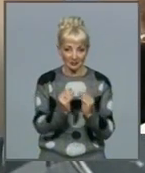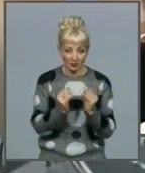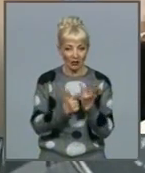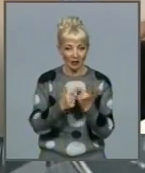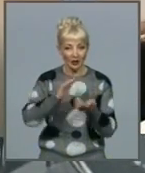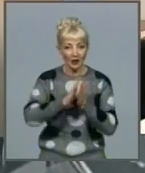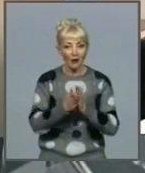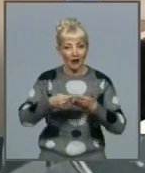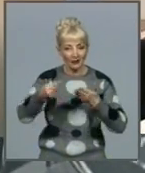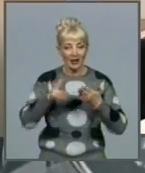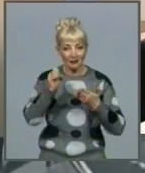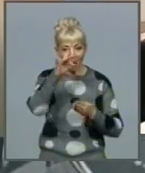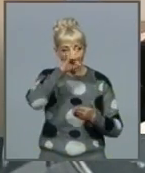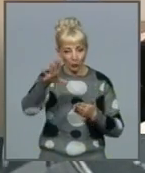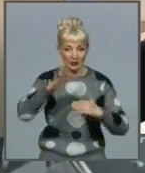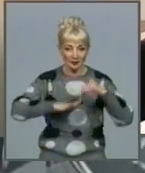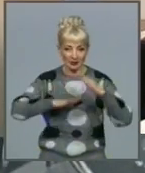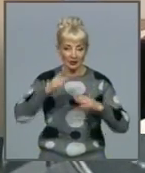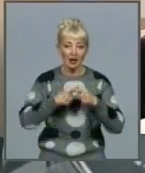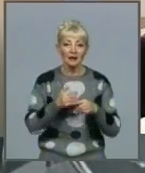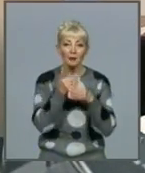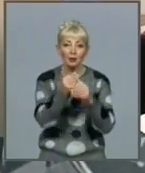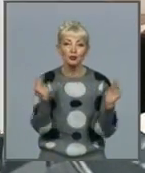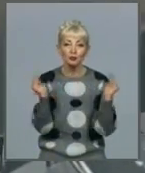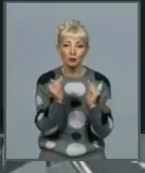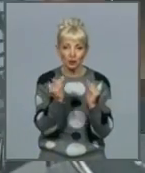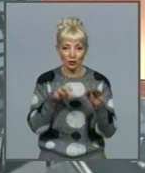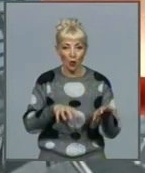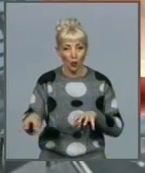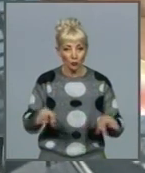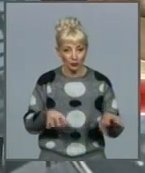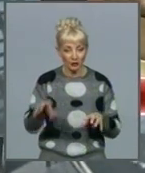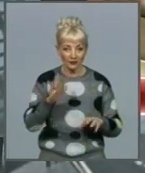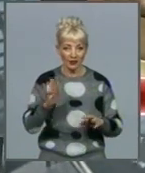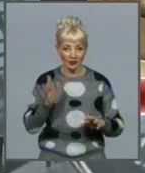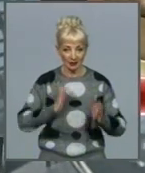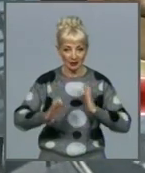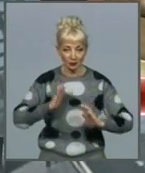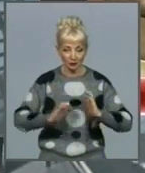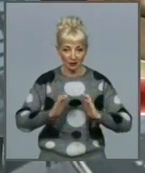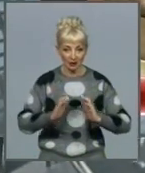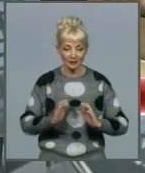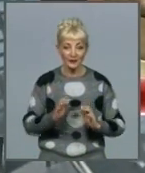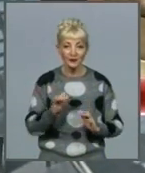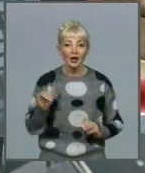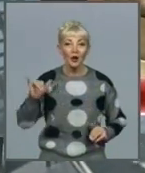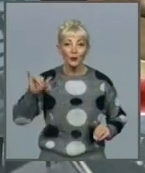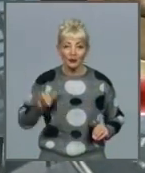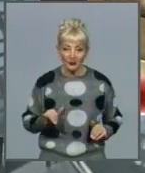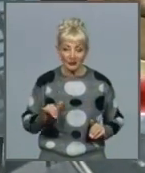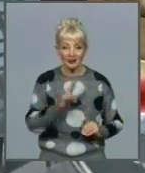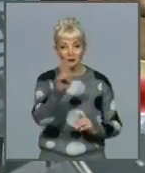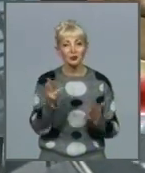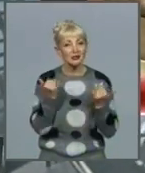спеціальностях. Також це допоможе зменшити корупційну складову у вишах. Університети, які зараз ставлять ціну на